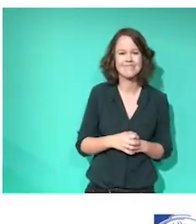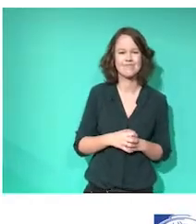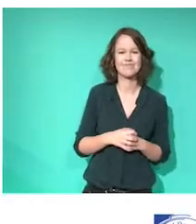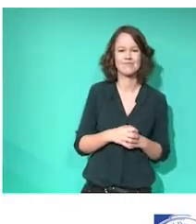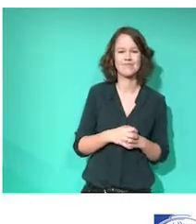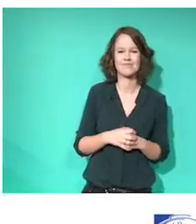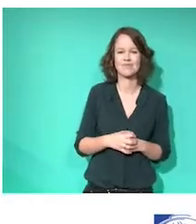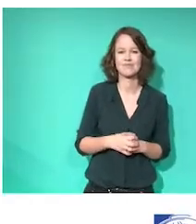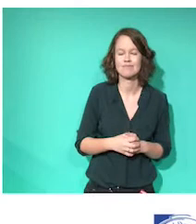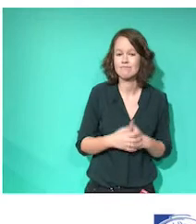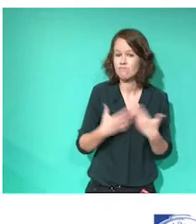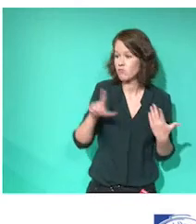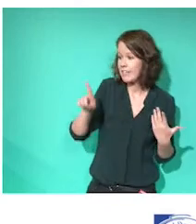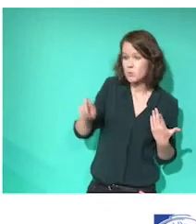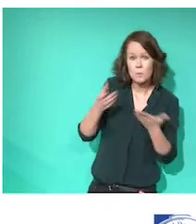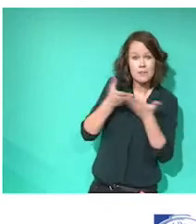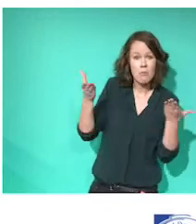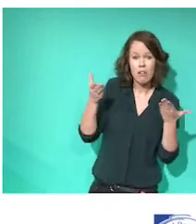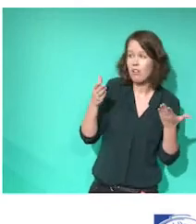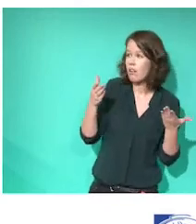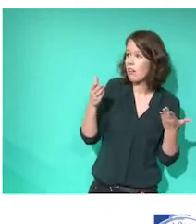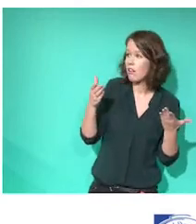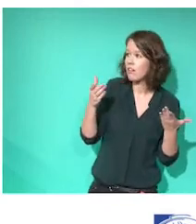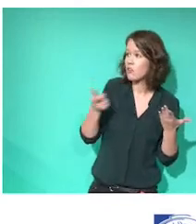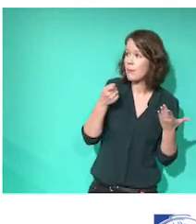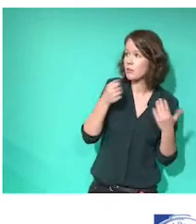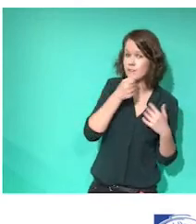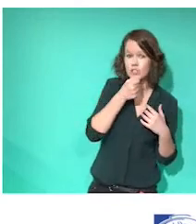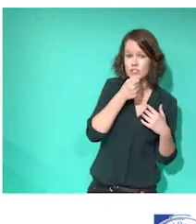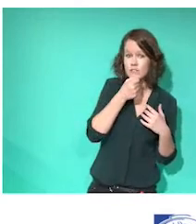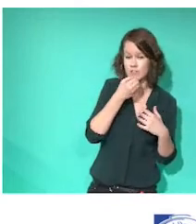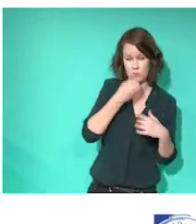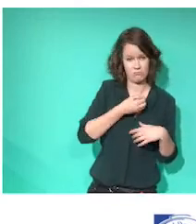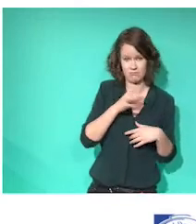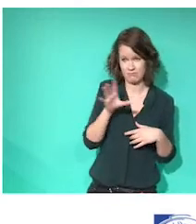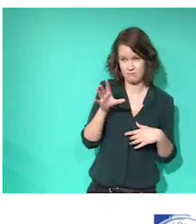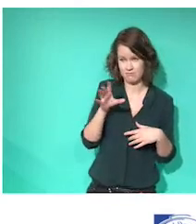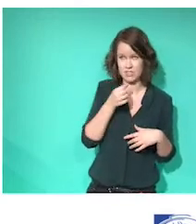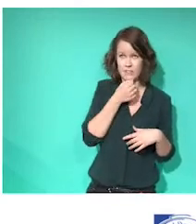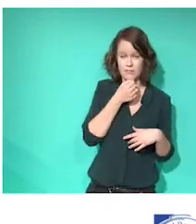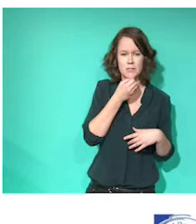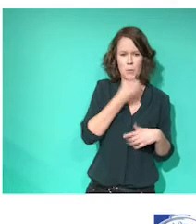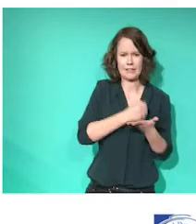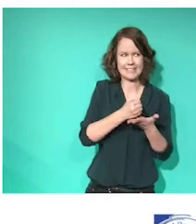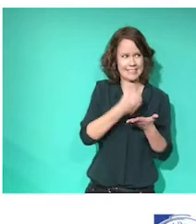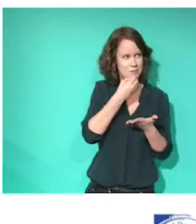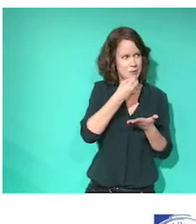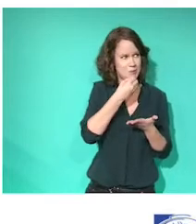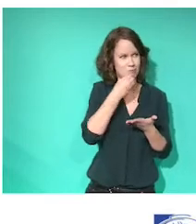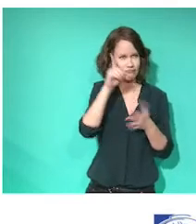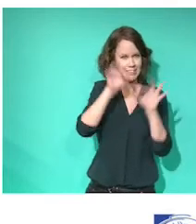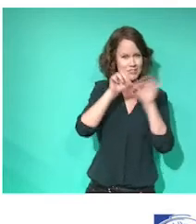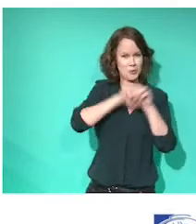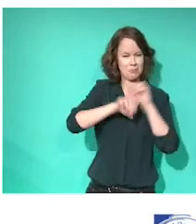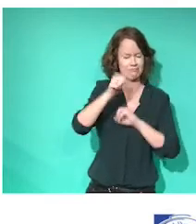Et une question toute simple. Normalement, ça suit. Un, deux, ça suit, super. Oui, ils sont là, ils font tout, ils sont merveilleux.